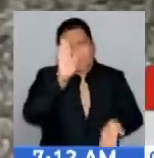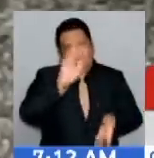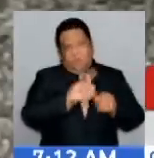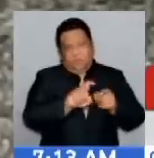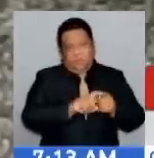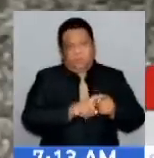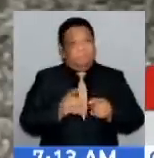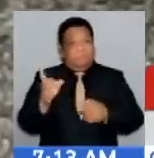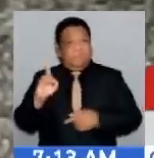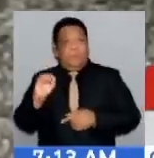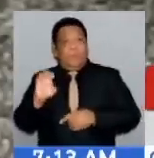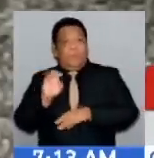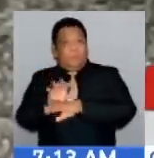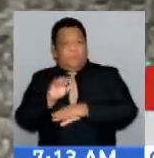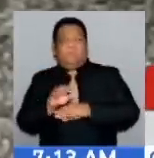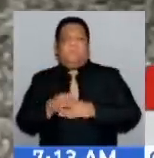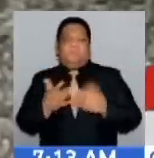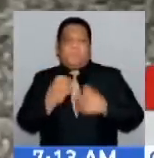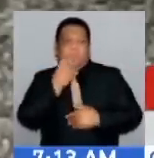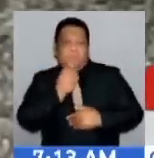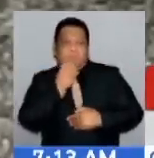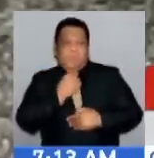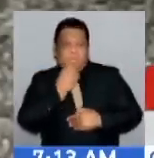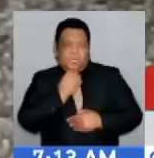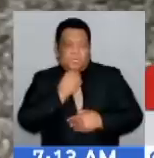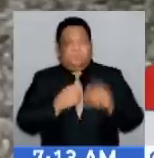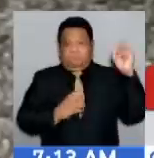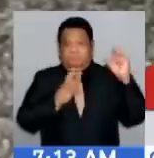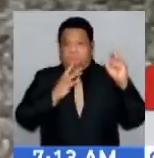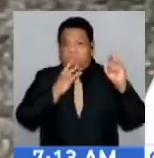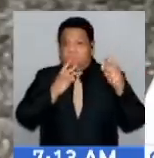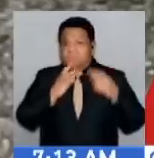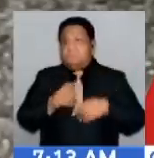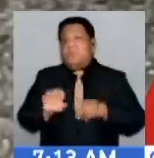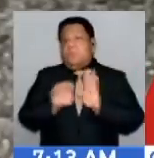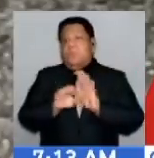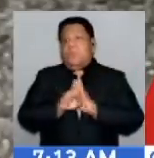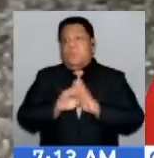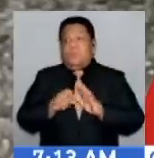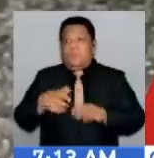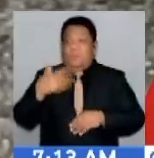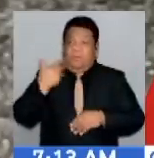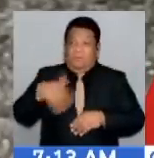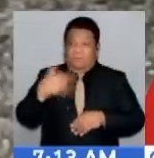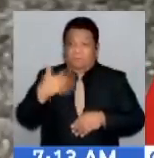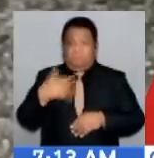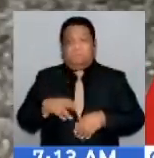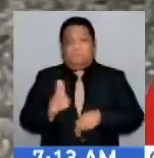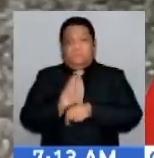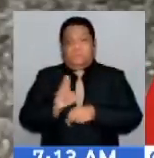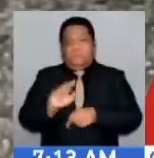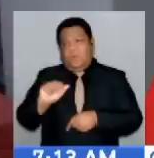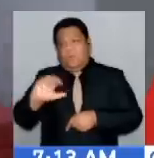malamig, eh pwede naman nating bawasan yung oras na to at yung paggamit ng ventilador, mas nakakatulong yun